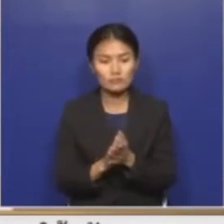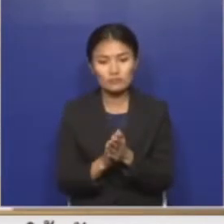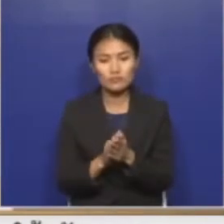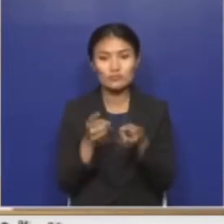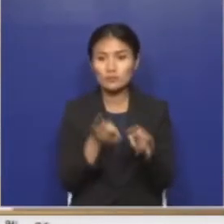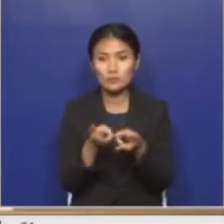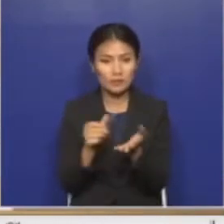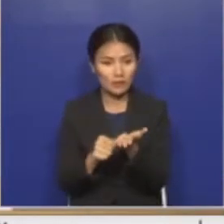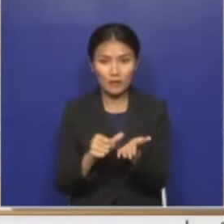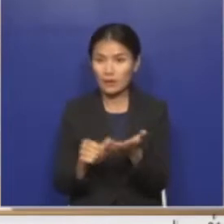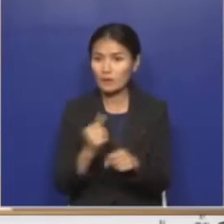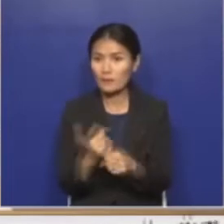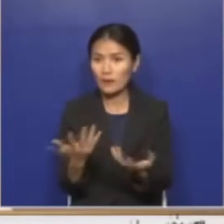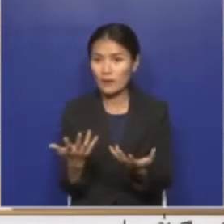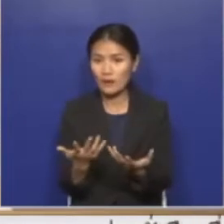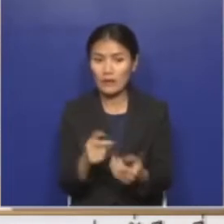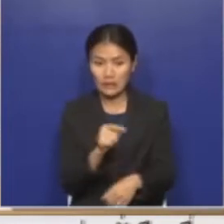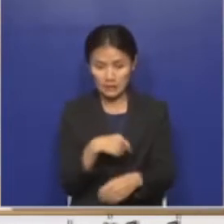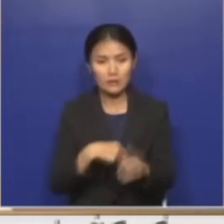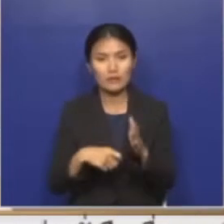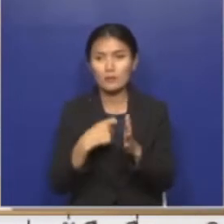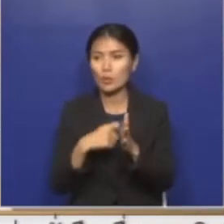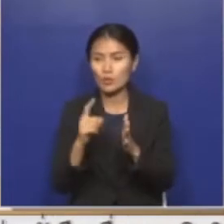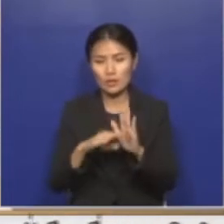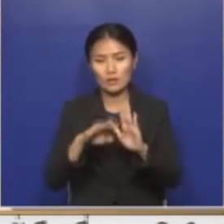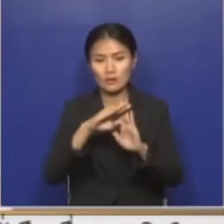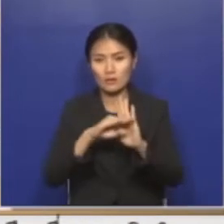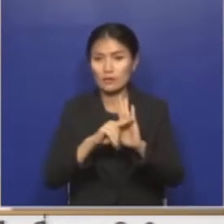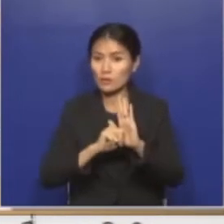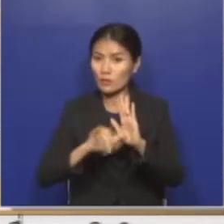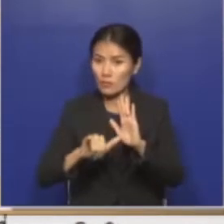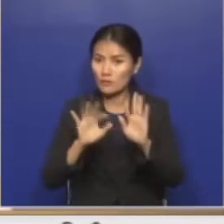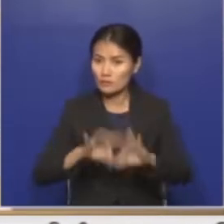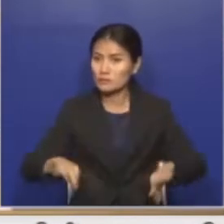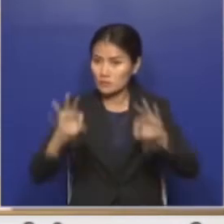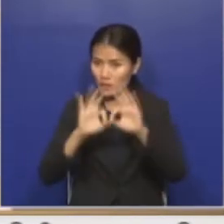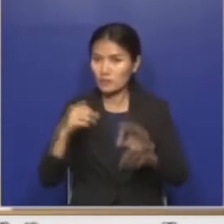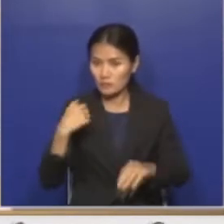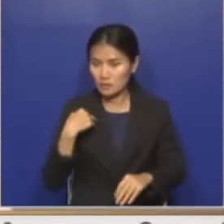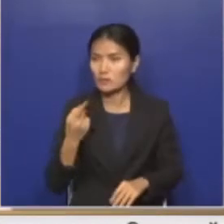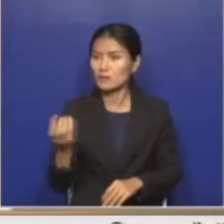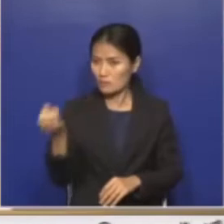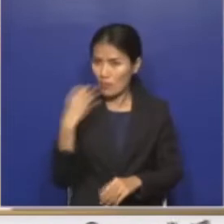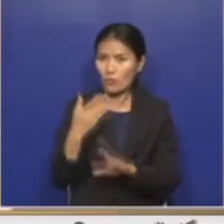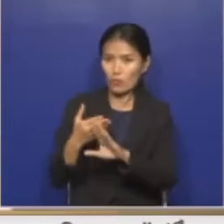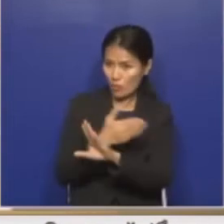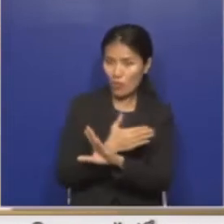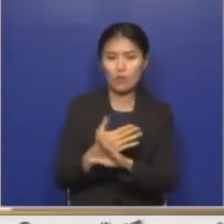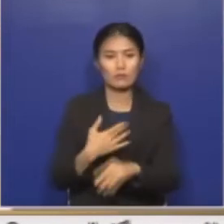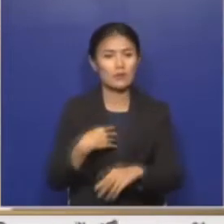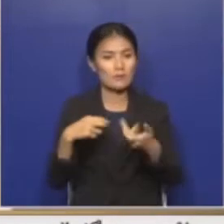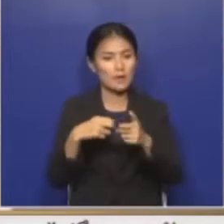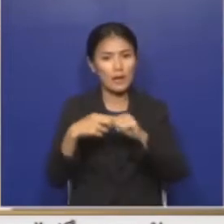เพราะว่าเป็นนโยบายสำคัญที่ท่านประกาศว่าท่านจัดการกับเรื่องการทุจริตถึงวันนี้เนี่ยท่านได้ทำอะไร